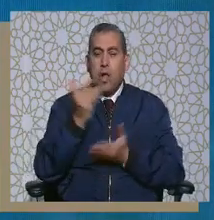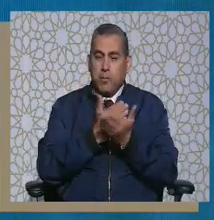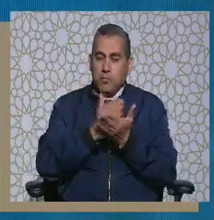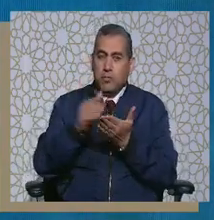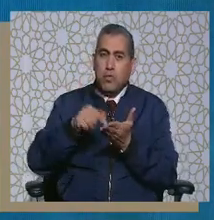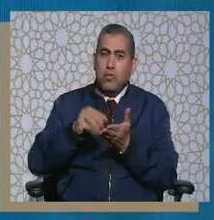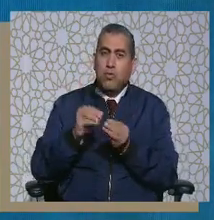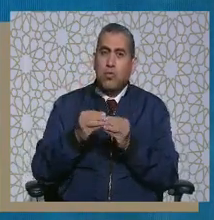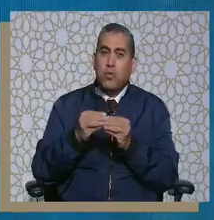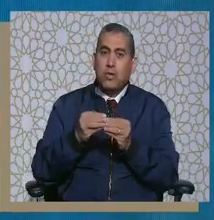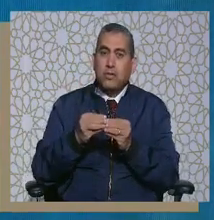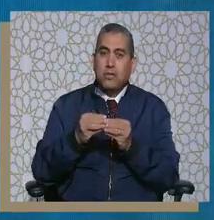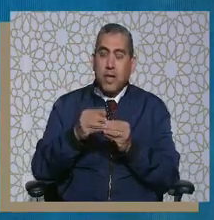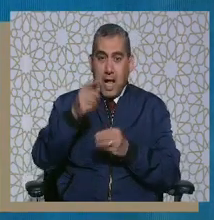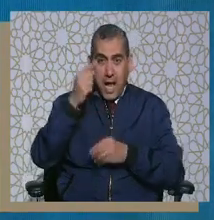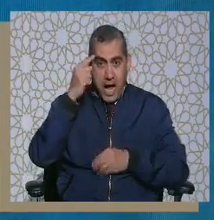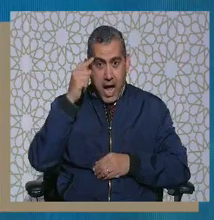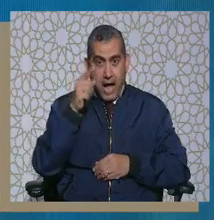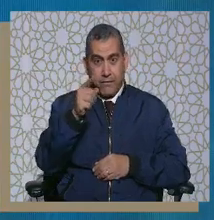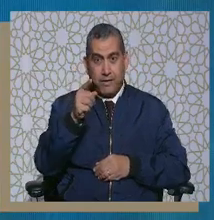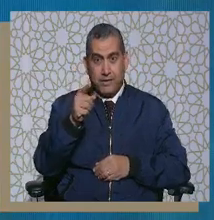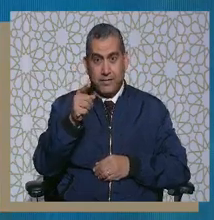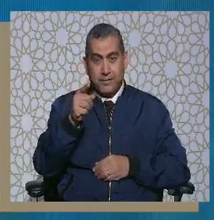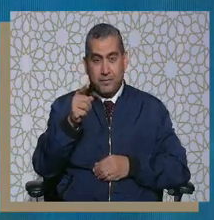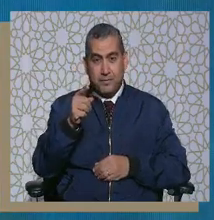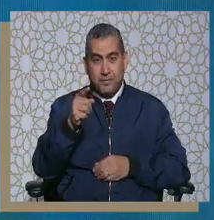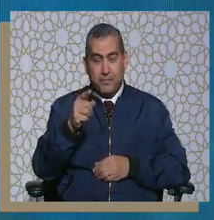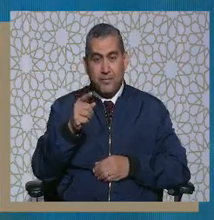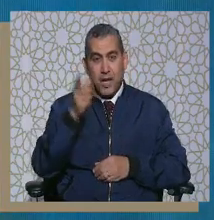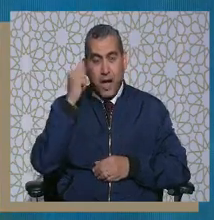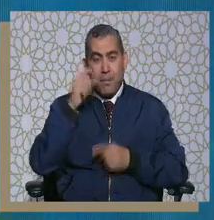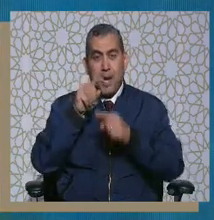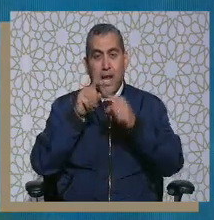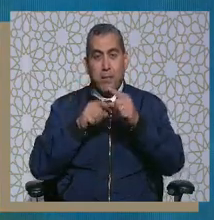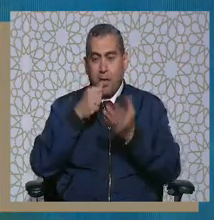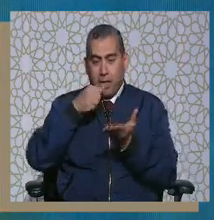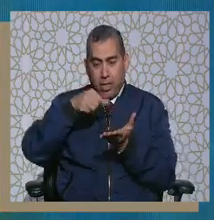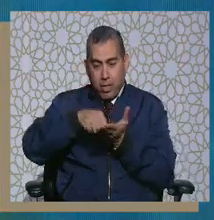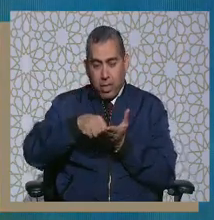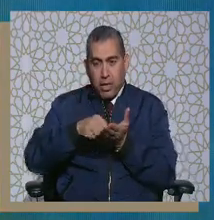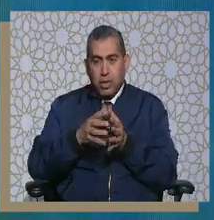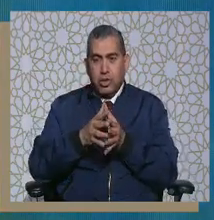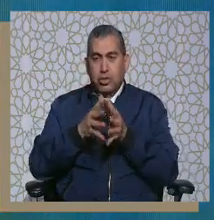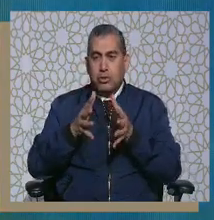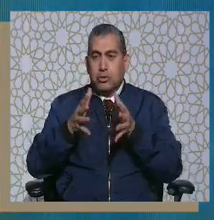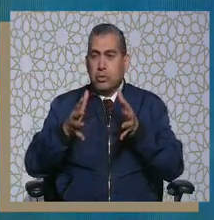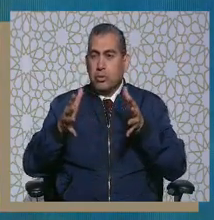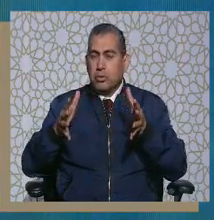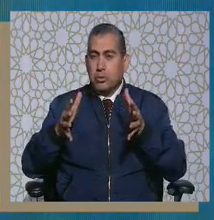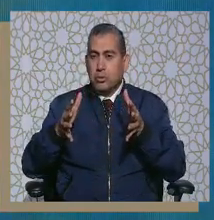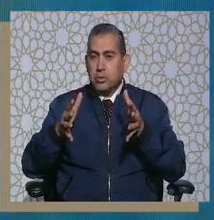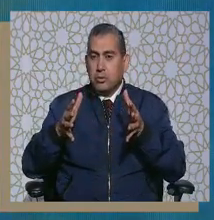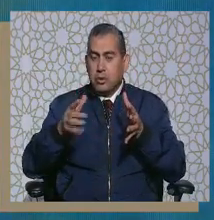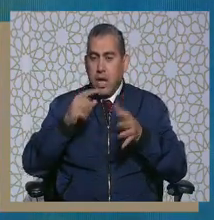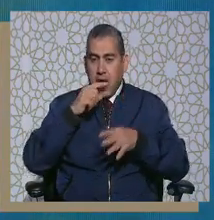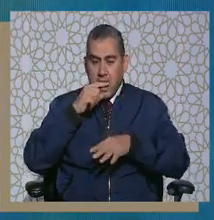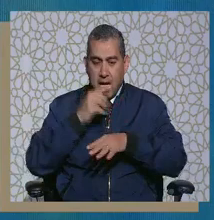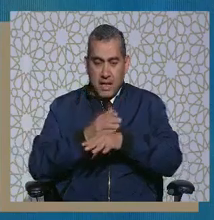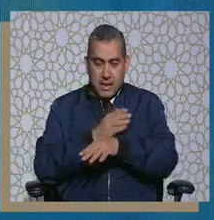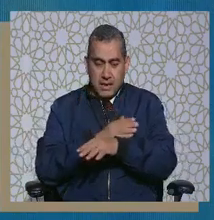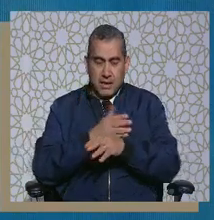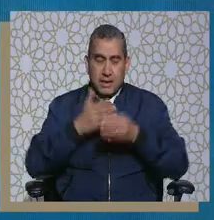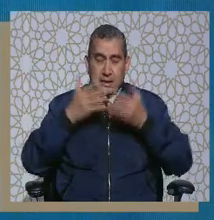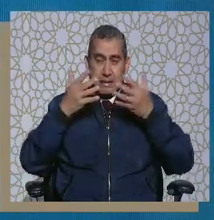قوي عارفين انتم ان لما نسب الاميه بتزيد نسب الوجع بيزيد